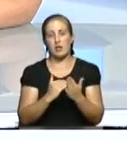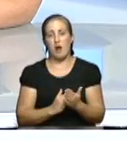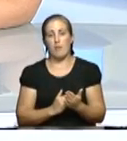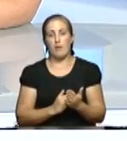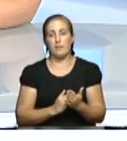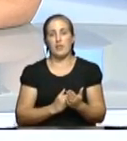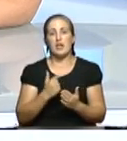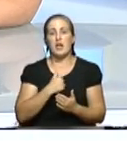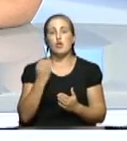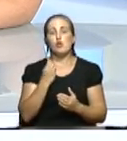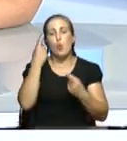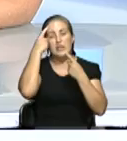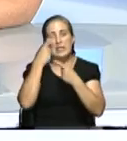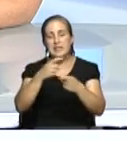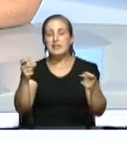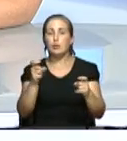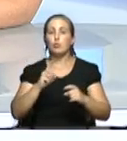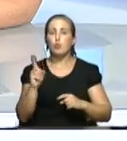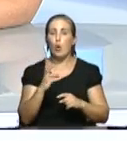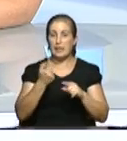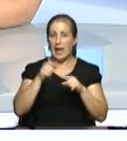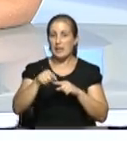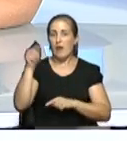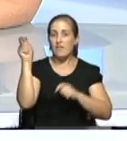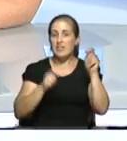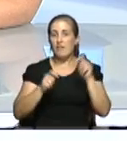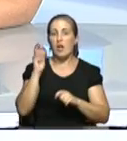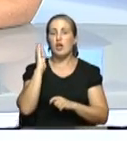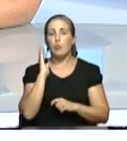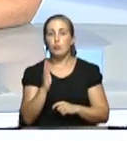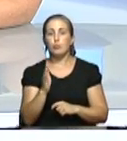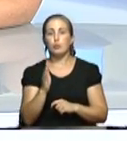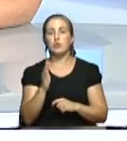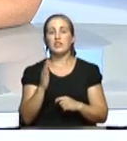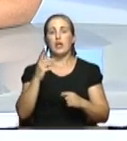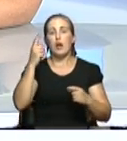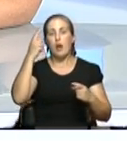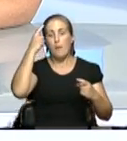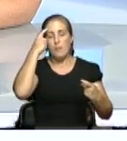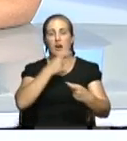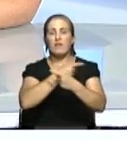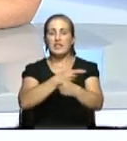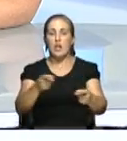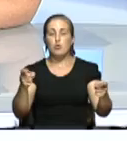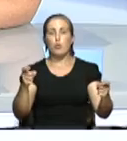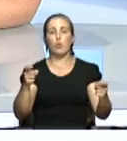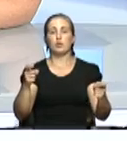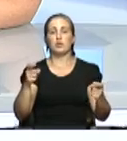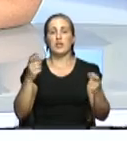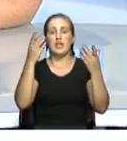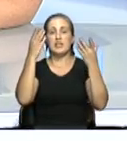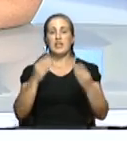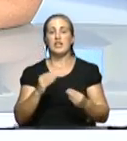еще анонсируя что на этом фестивале будет в общем то провозглашен день